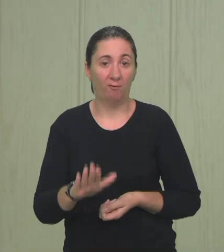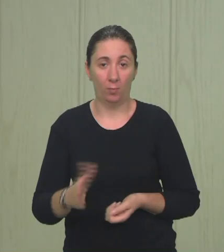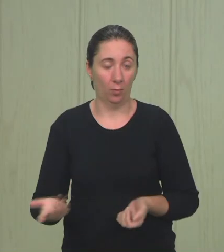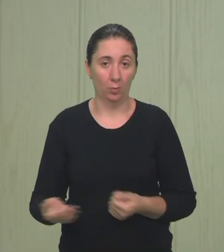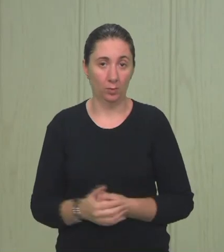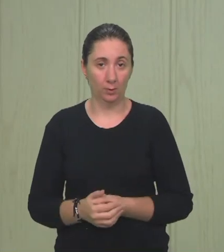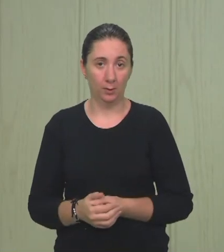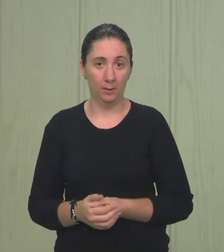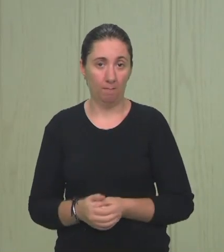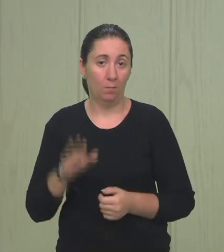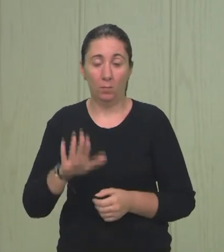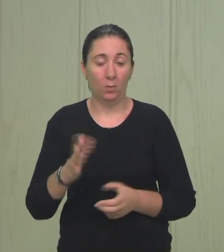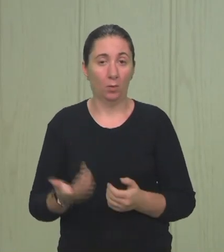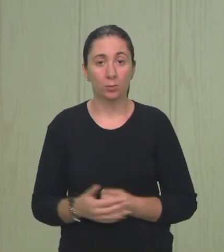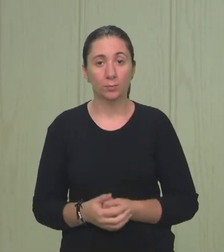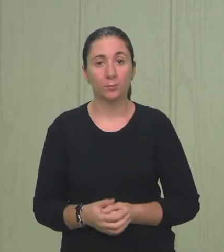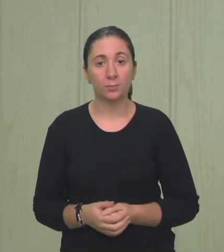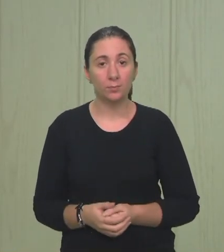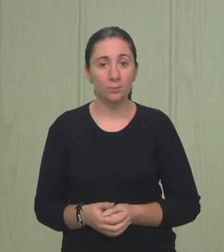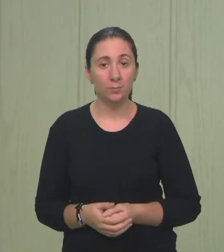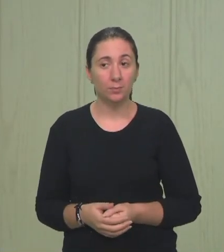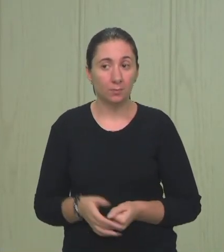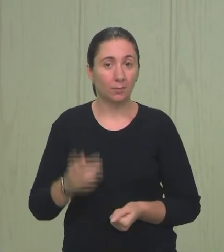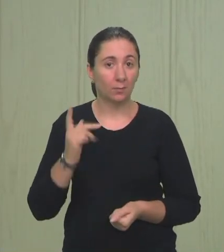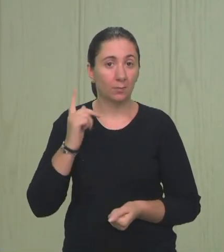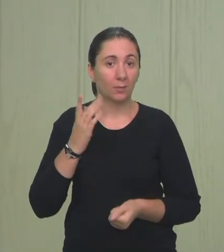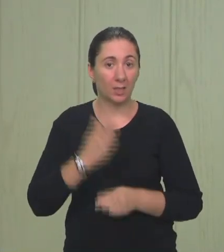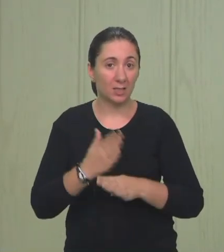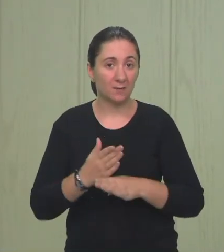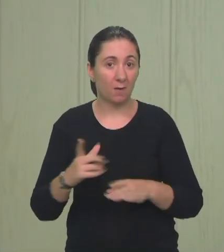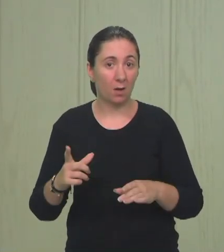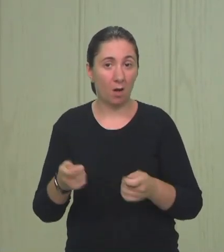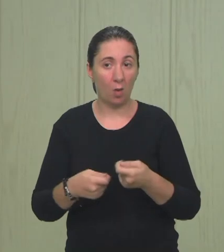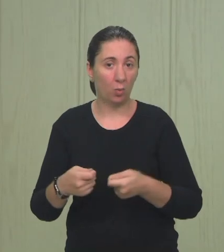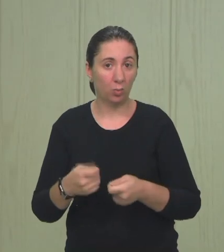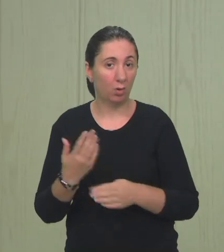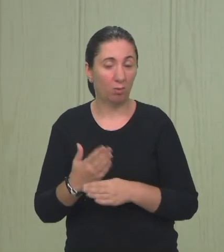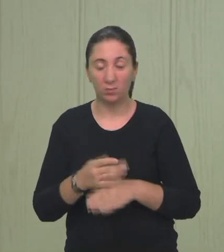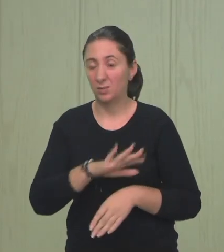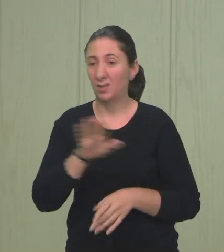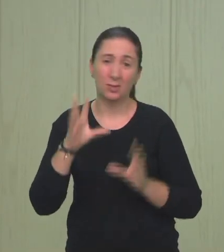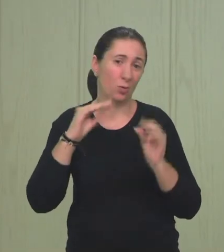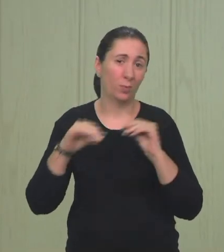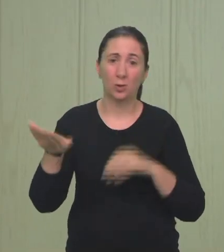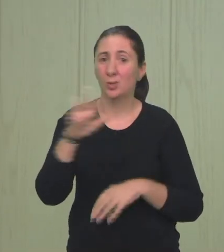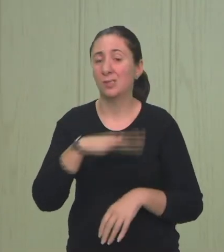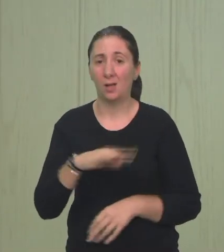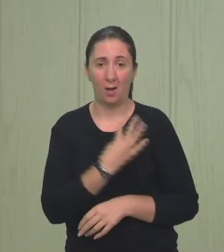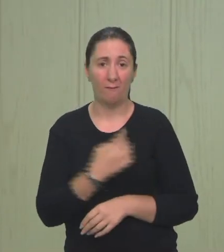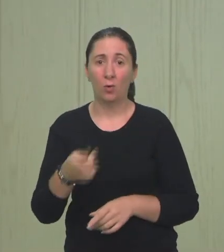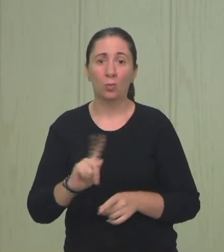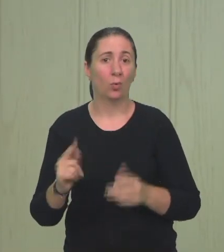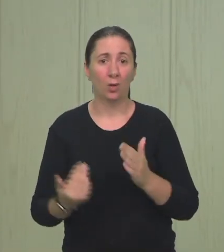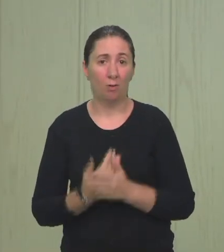tim. Da, zapravo. Ali funkcioniramo. Da, zapravo mislim da ona svaka udruga više manje. Tako, i isto priča po cijeloj Hrvatskoj, to da, nije